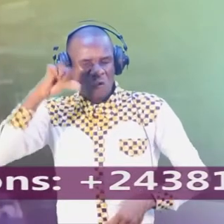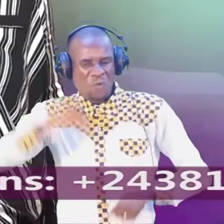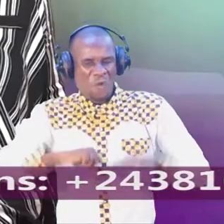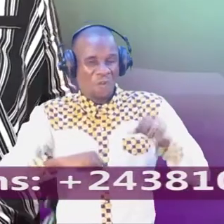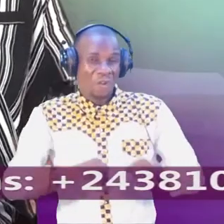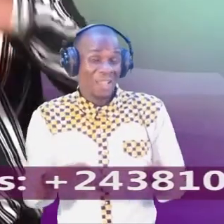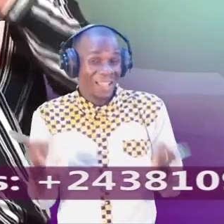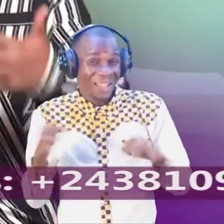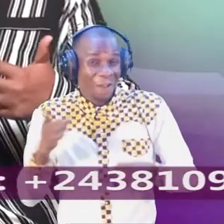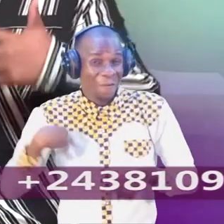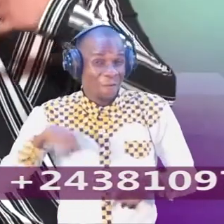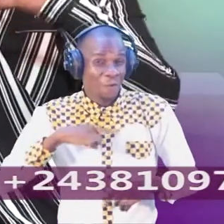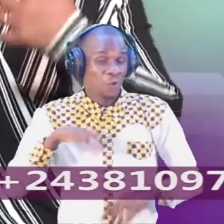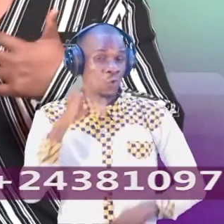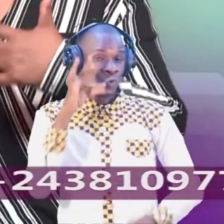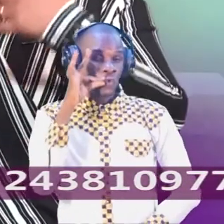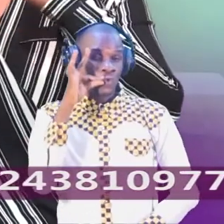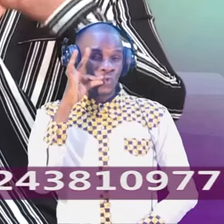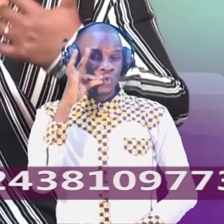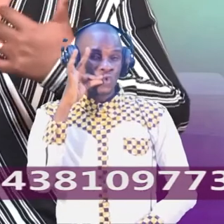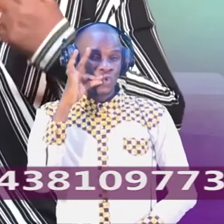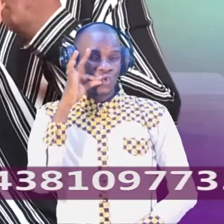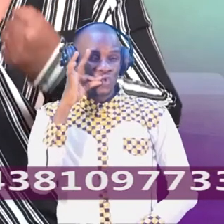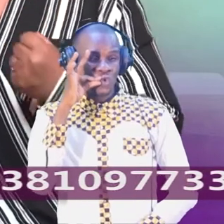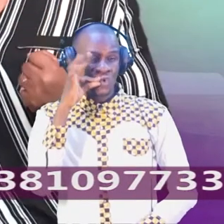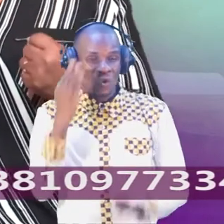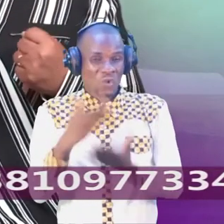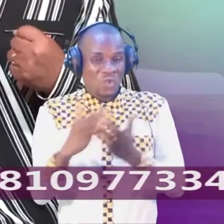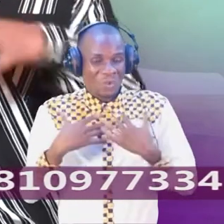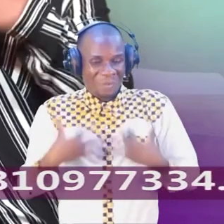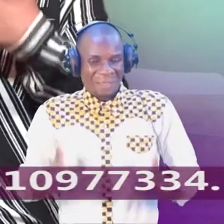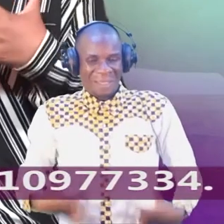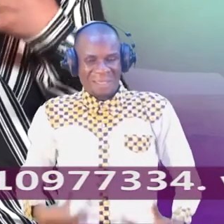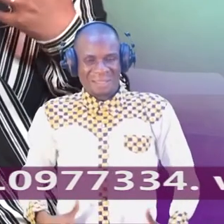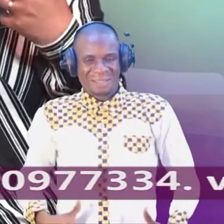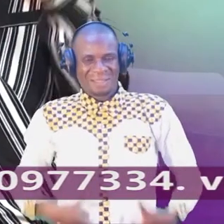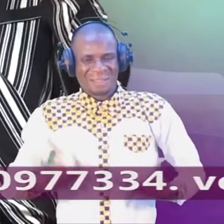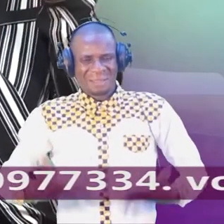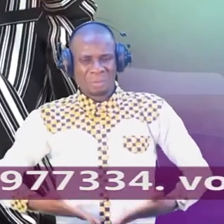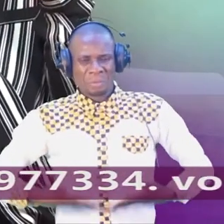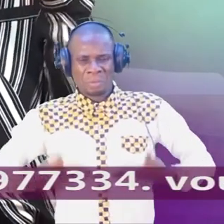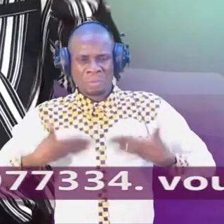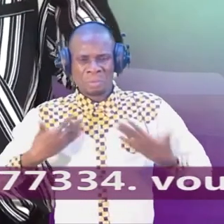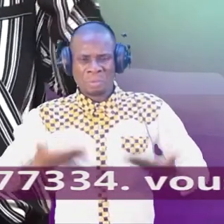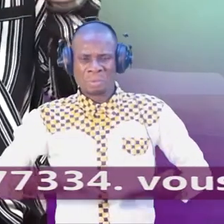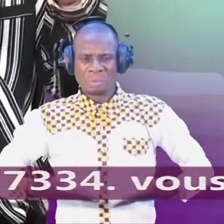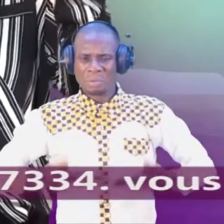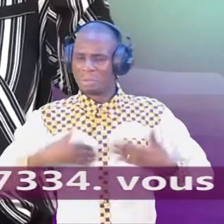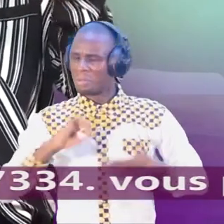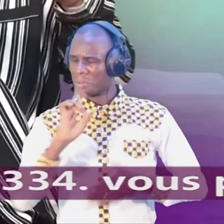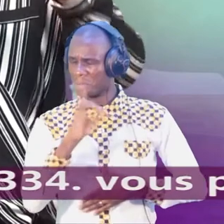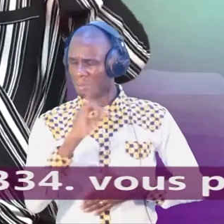ya sigara unavuta inafupisha maisha yako, na sigara inayo sumu na simu yake inagusa